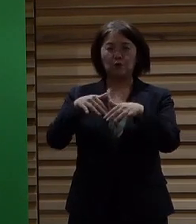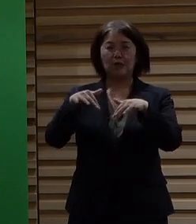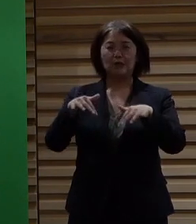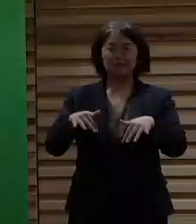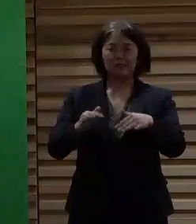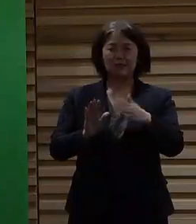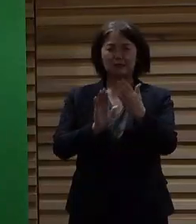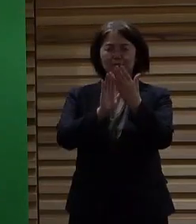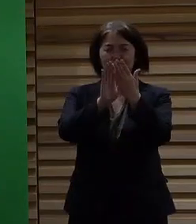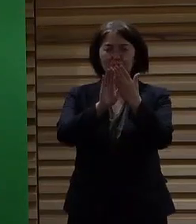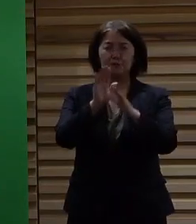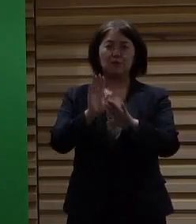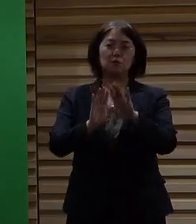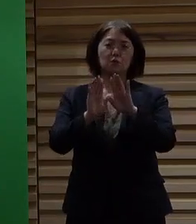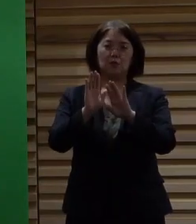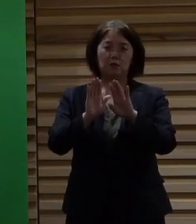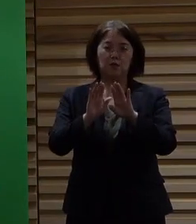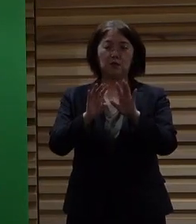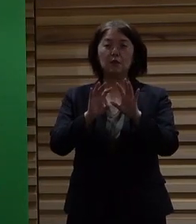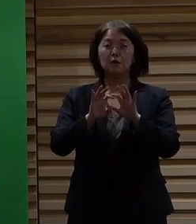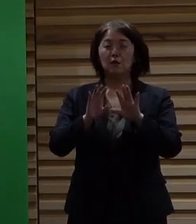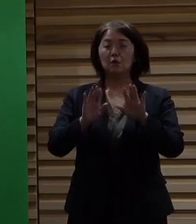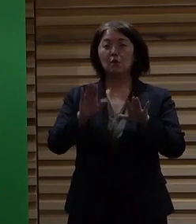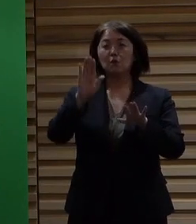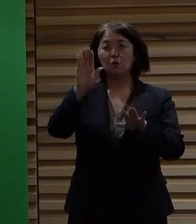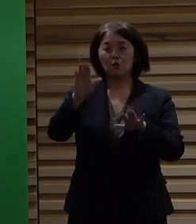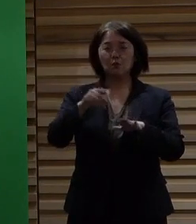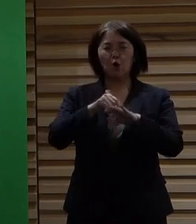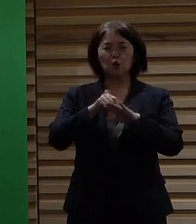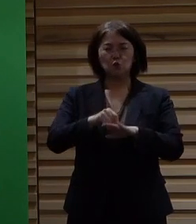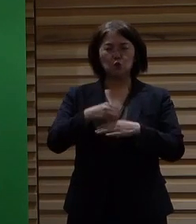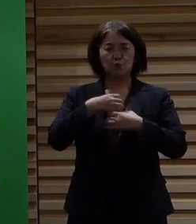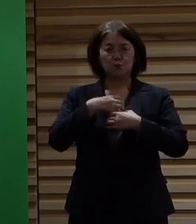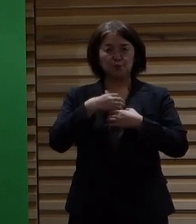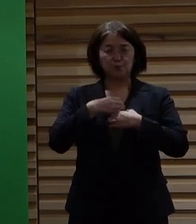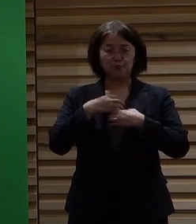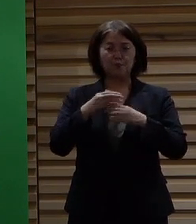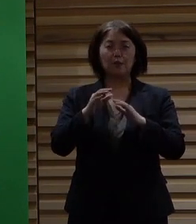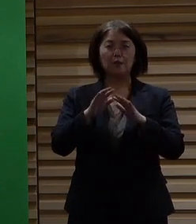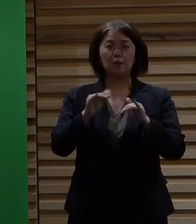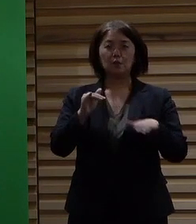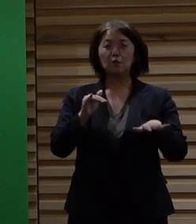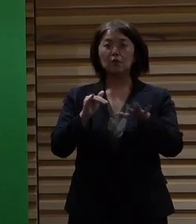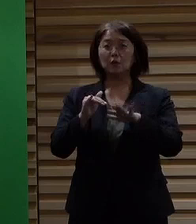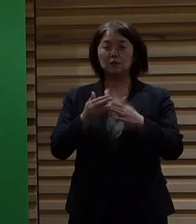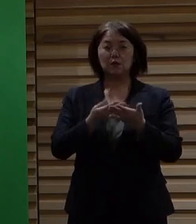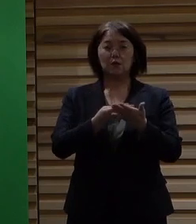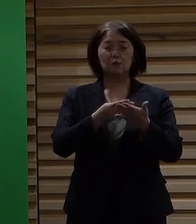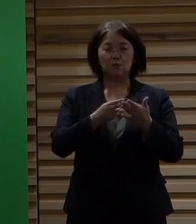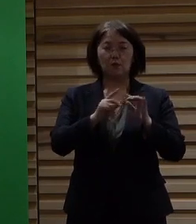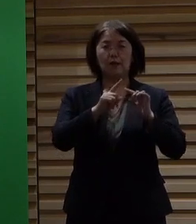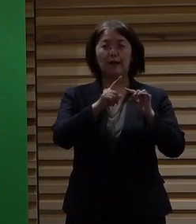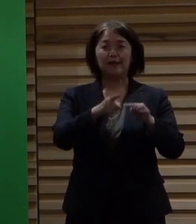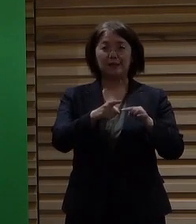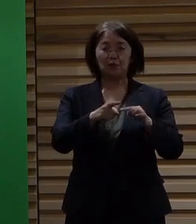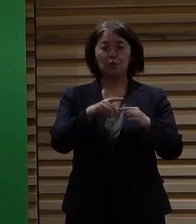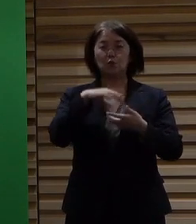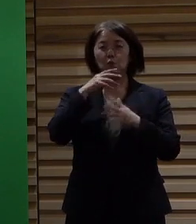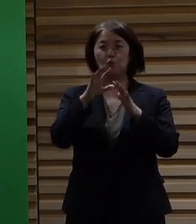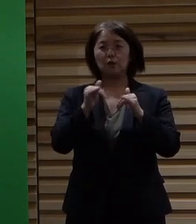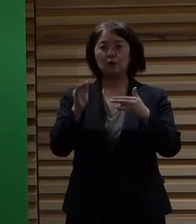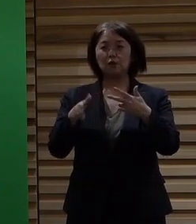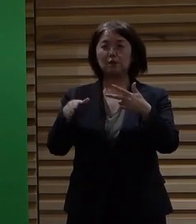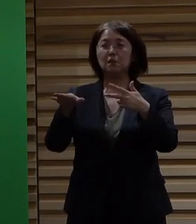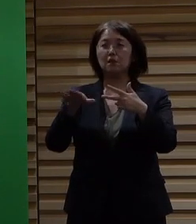えます。このため本県では今後とも重症化リスクの高い方が多く入所されている高齢者施設